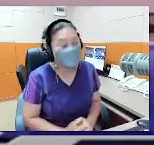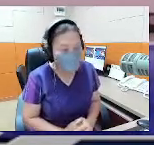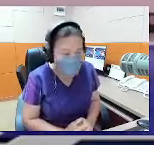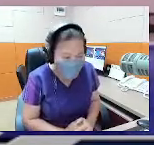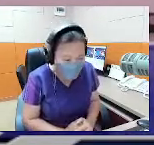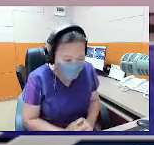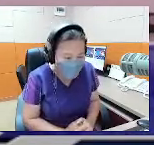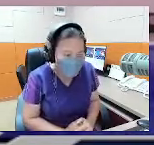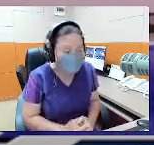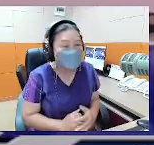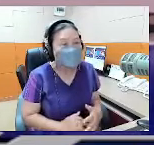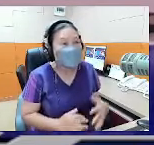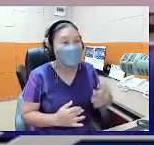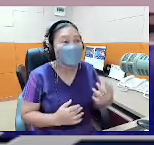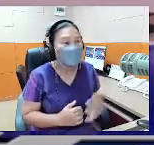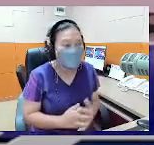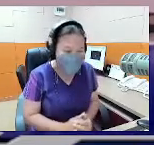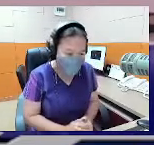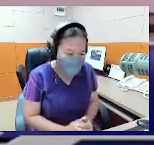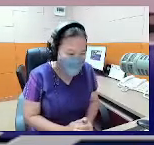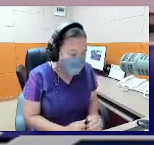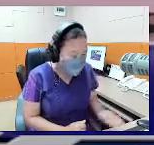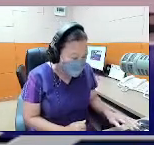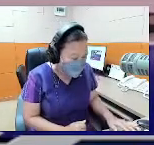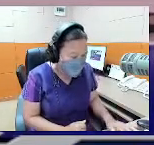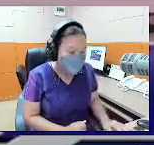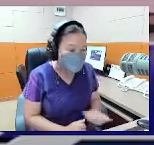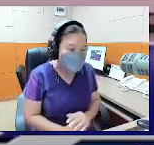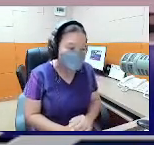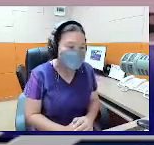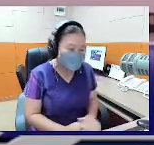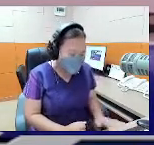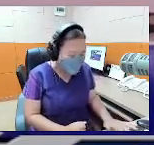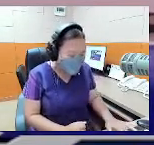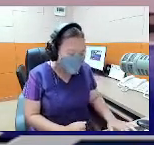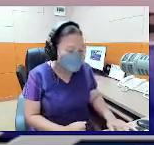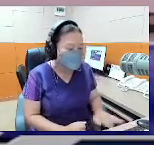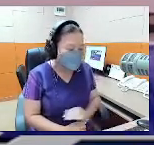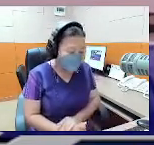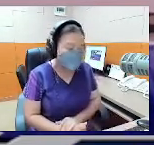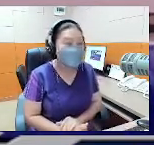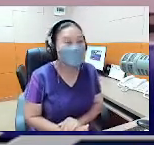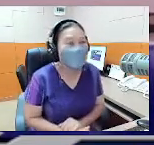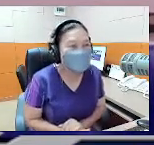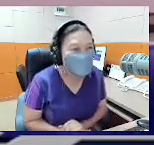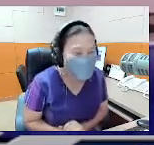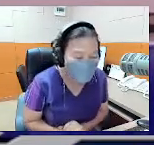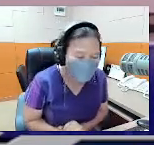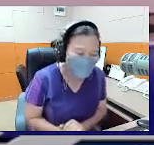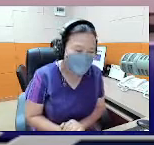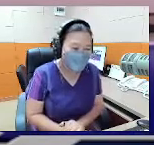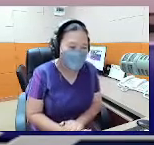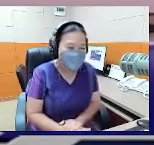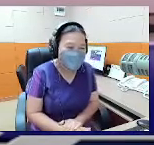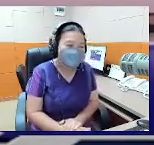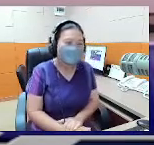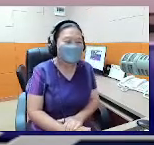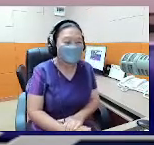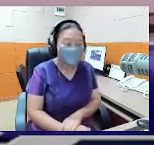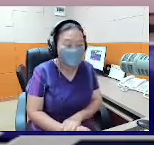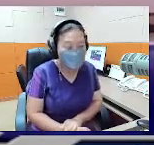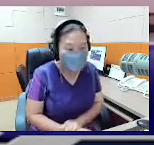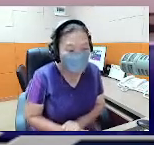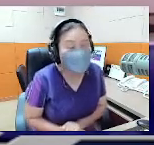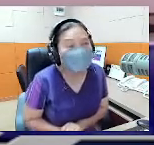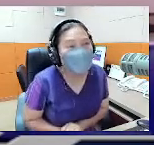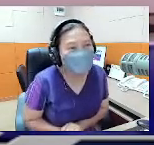ตกลุ่มวิชาการจัดการธุรกิจอาหารฮาลาลไปคุยกับดร.ชาลินีใจเอื้อสวัสดีค่ะ สวัสดีค่ะ ค่ะอีกหนึ่ง